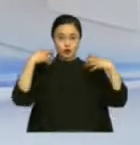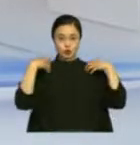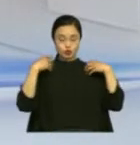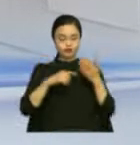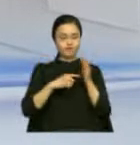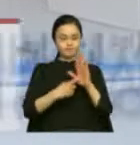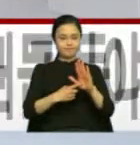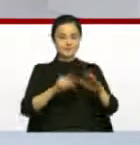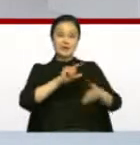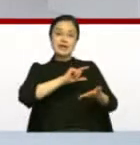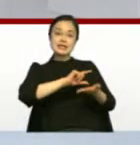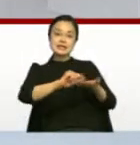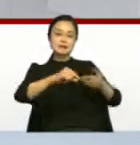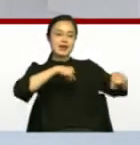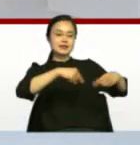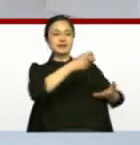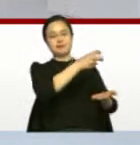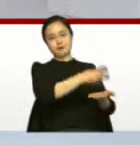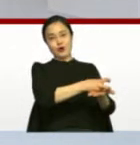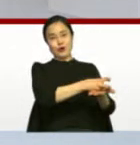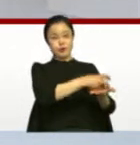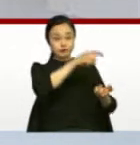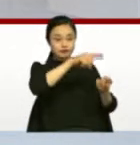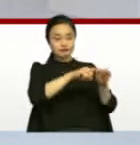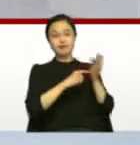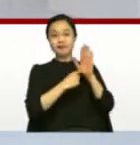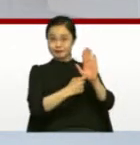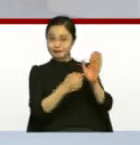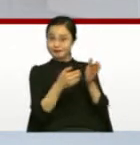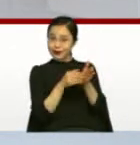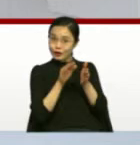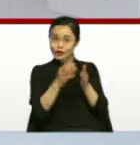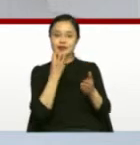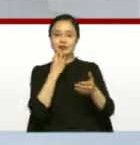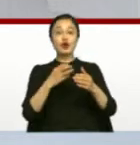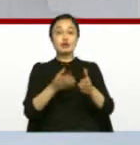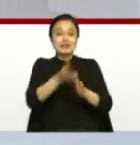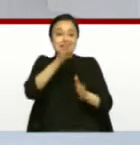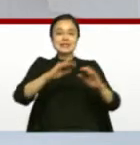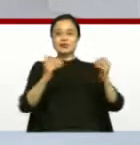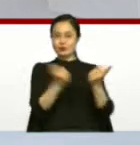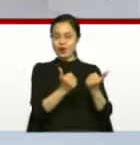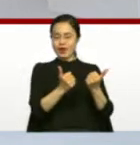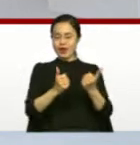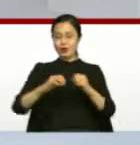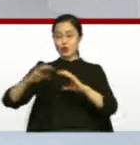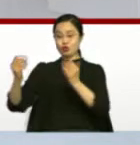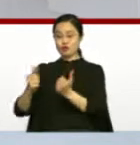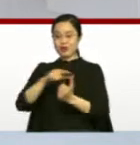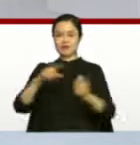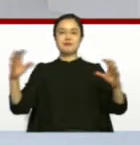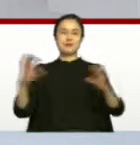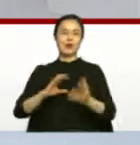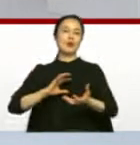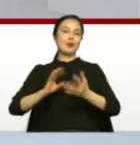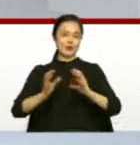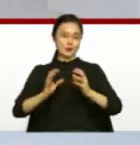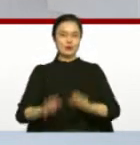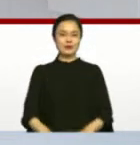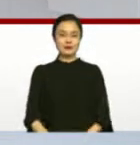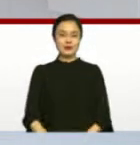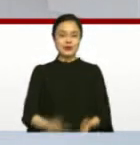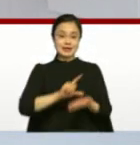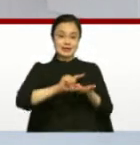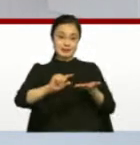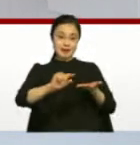정부가 지방자치법 개정을 예고한 가운데 서울시회가 지난 12일 국회와 함께 토론회를 마련했습니다. 지방